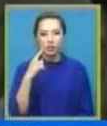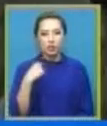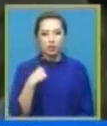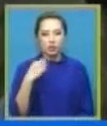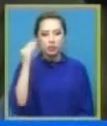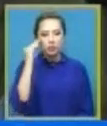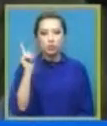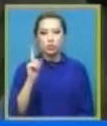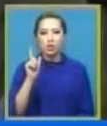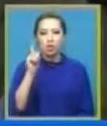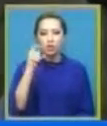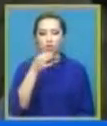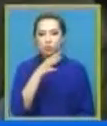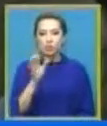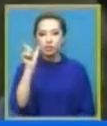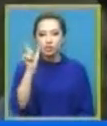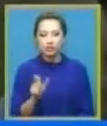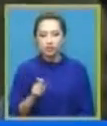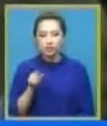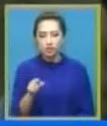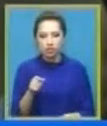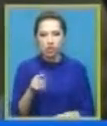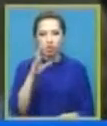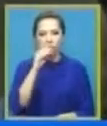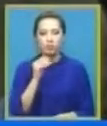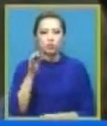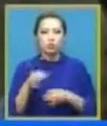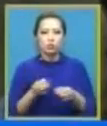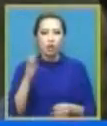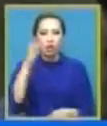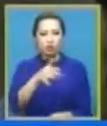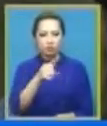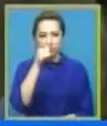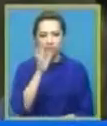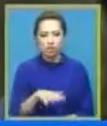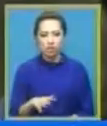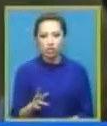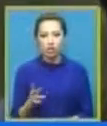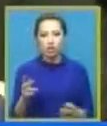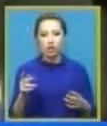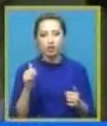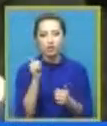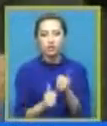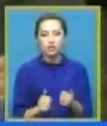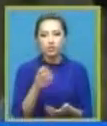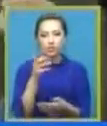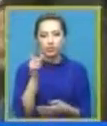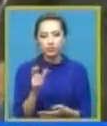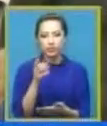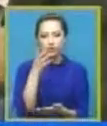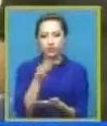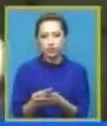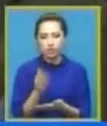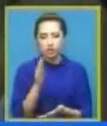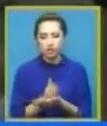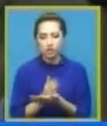судья бола алмайды. Оның кішкене психикасы, ойлау қабілеті кішкене өздерінің замандастардан